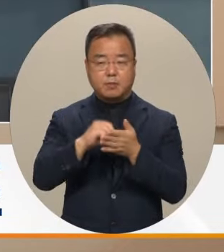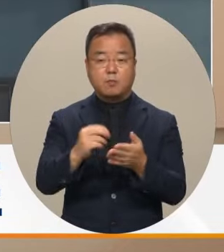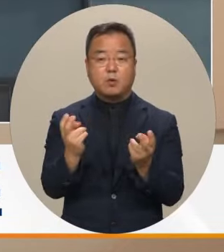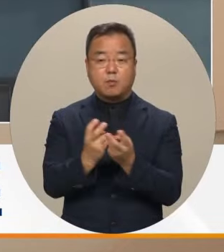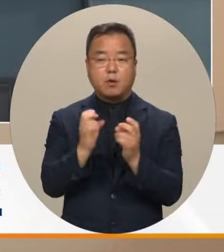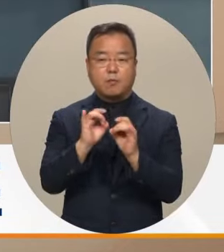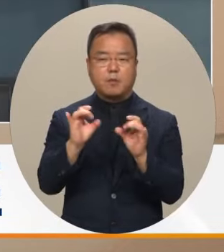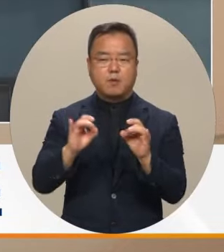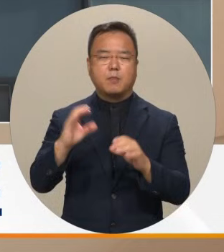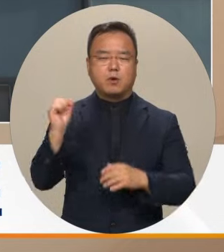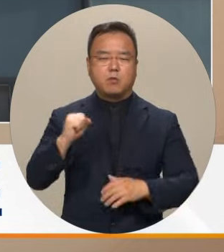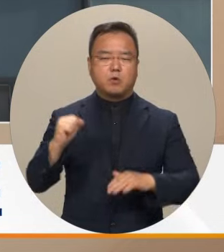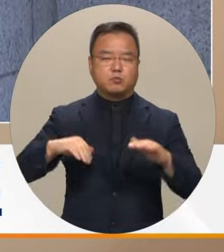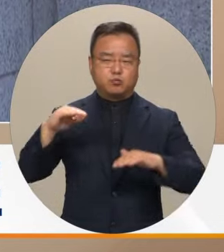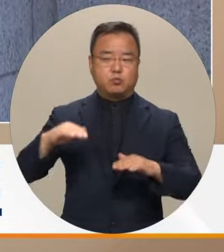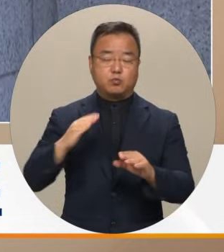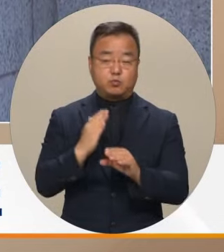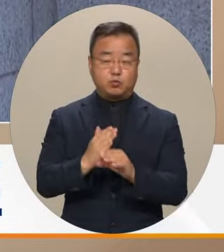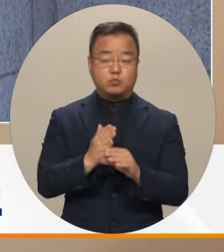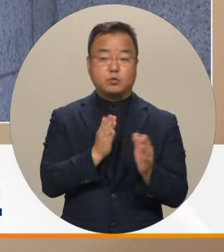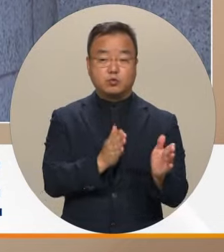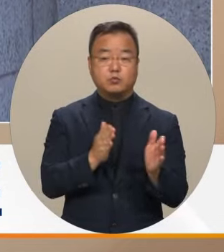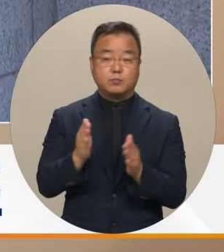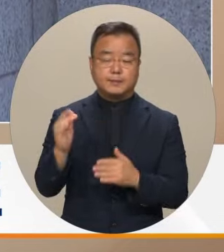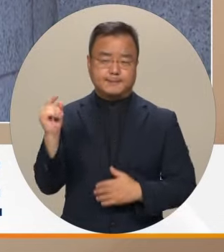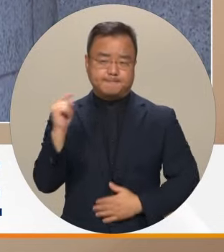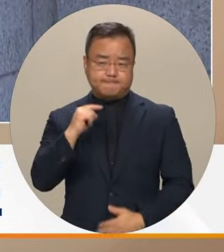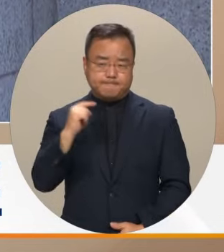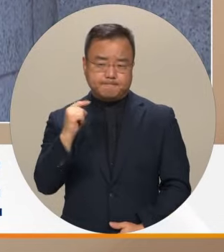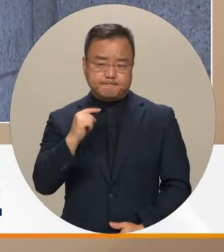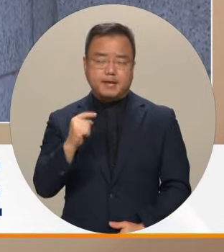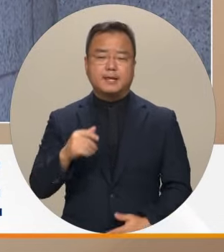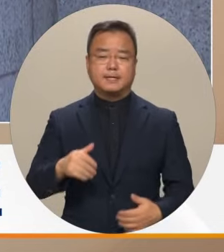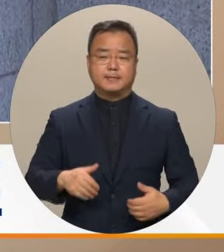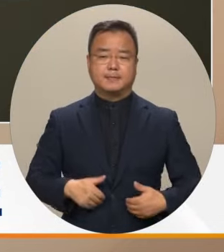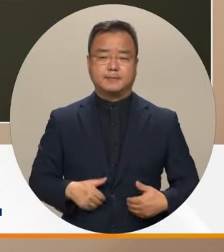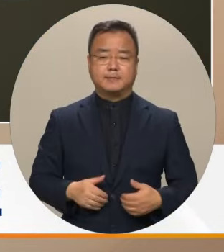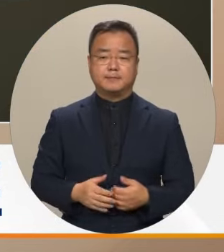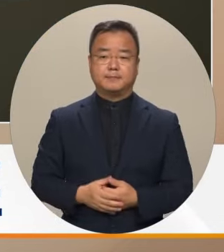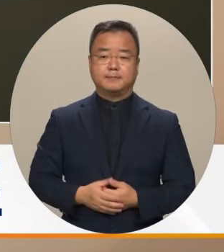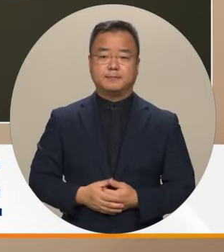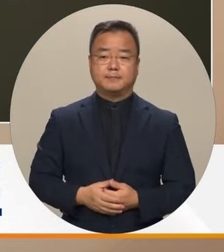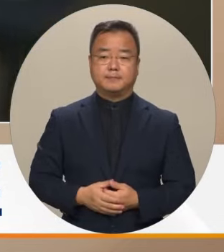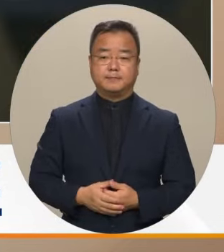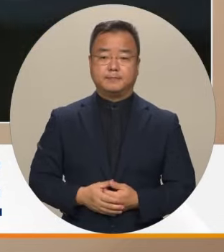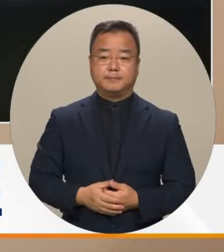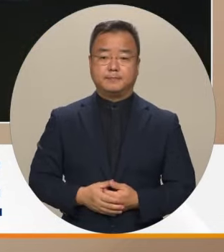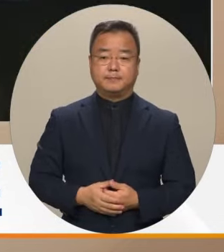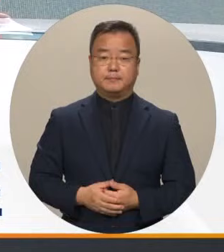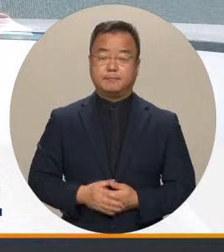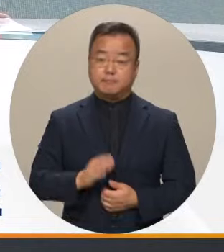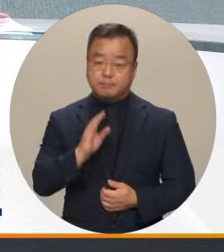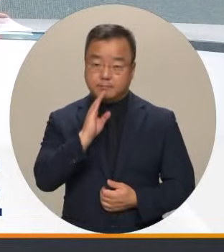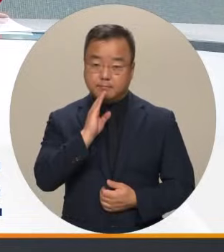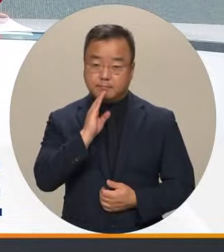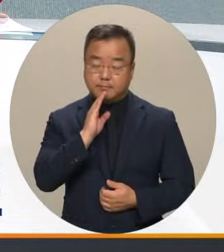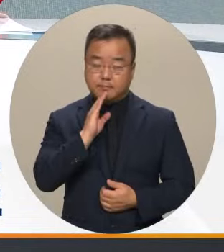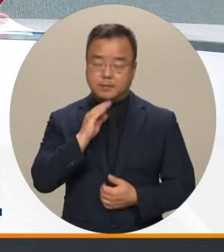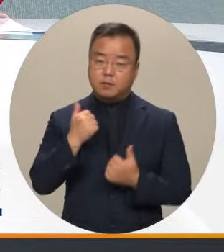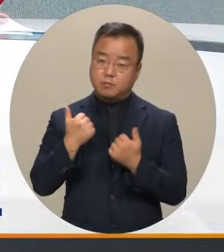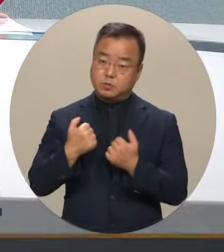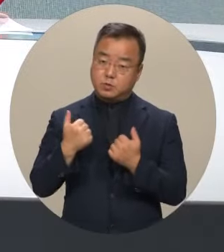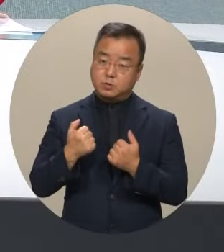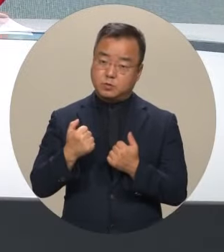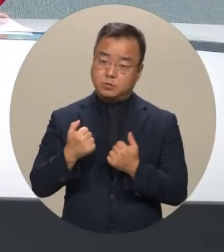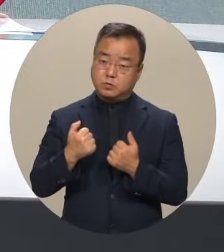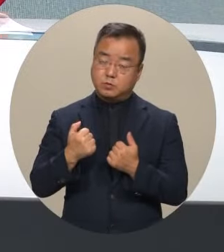의 차이가 굉장히 많기 때문에 좀 준비를 철저히 예 해야 될 필요가 있겠습니다네 그렇다면 면접 전형에는 어떤